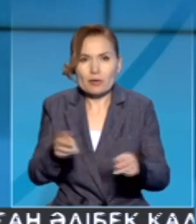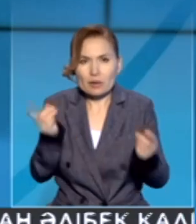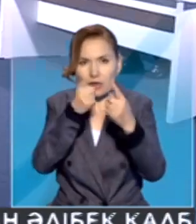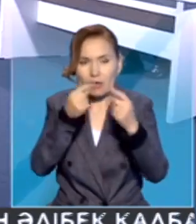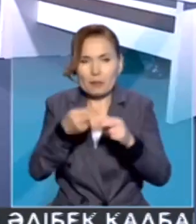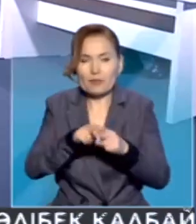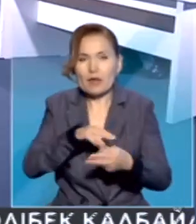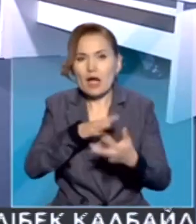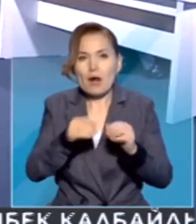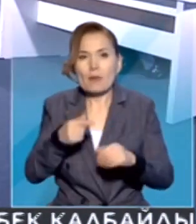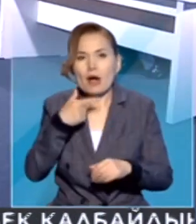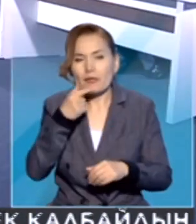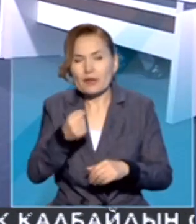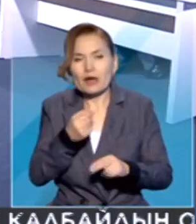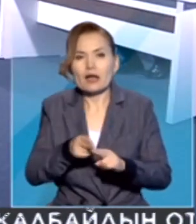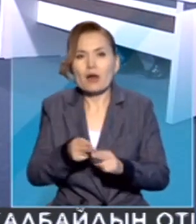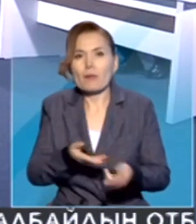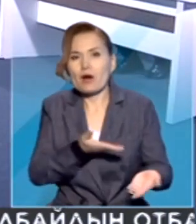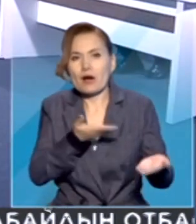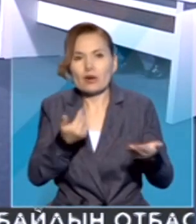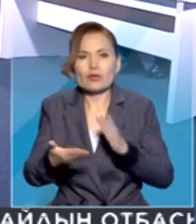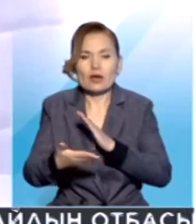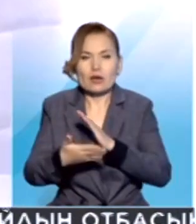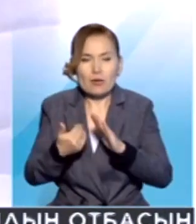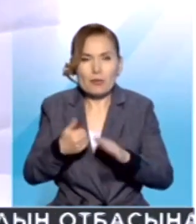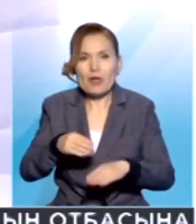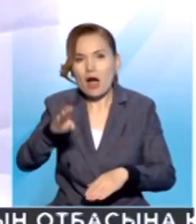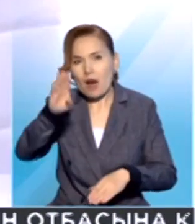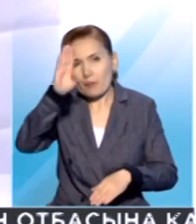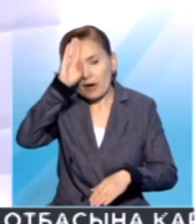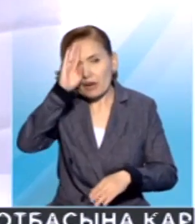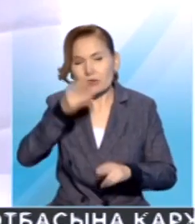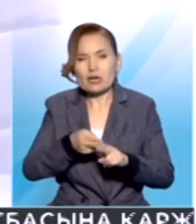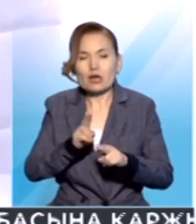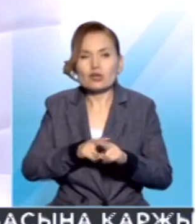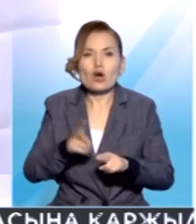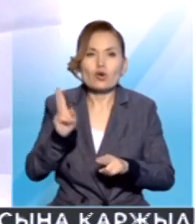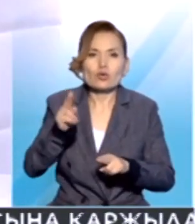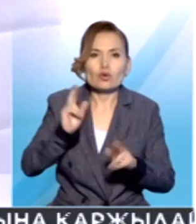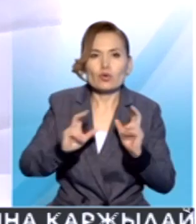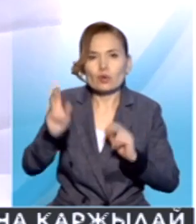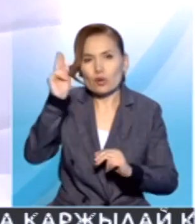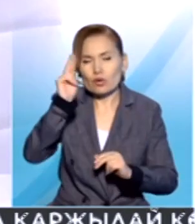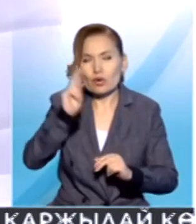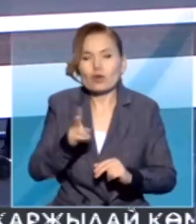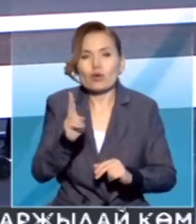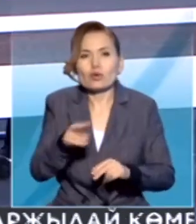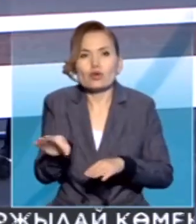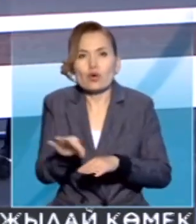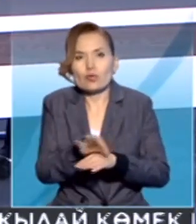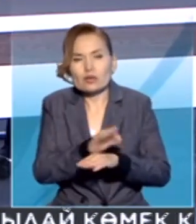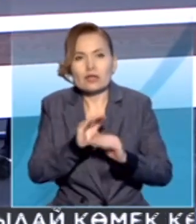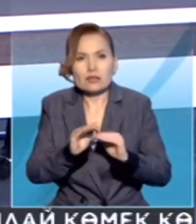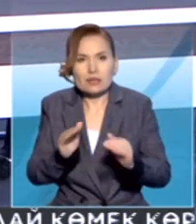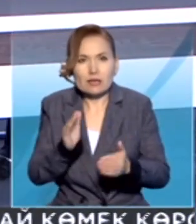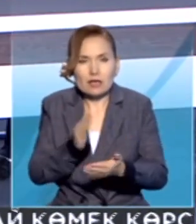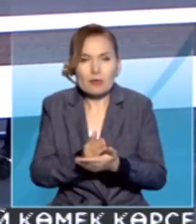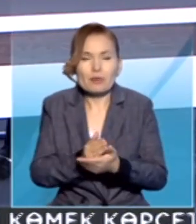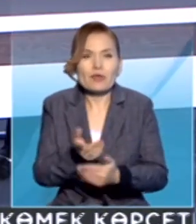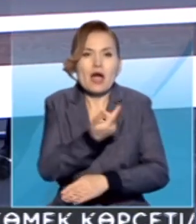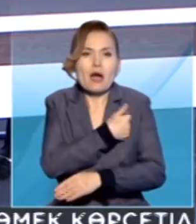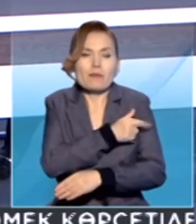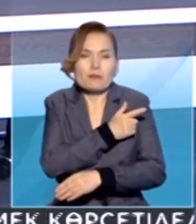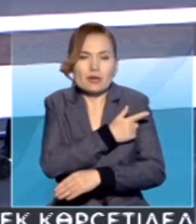отыр. Жалпы әскер қатарына шақырылуы тиіс бозбалалардың бірі оқуда болса, екіншісі үйленіп алған. Медициналық тексеруден